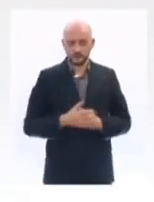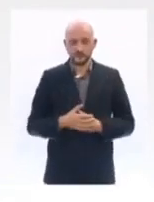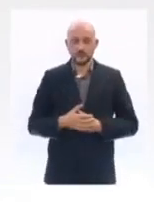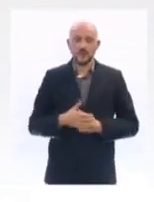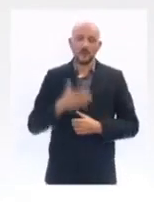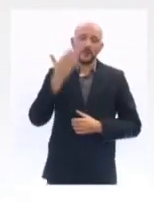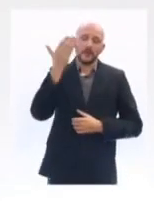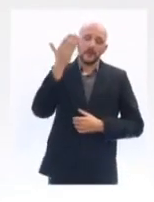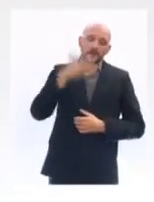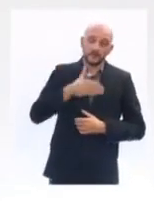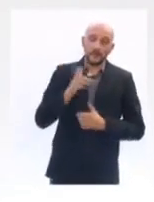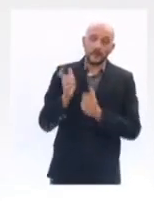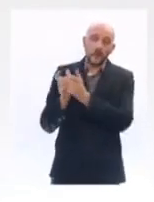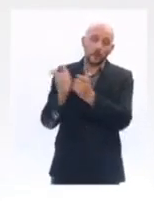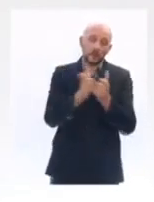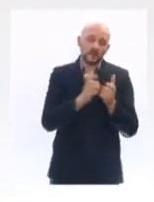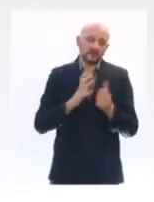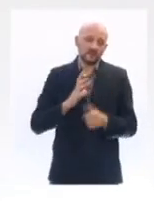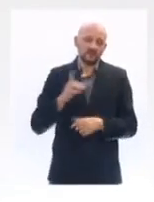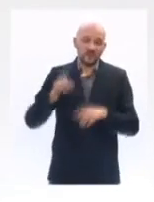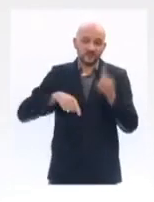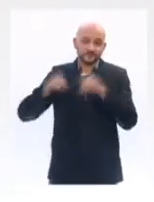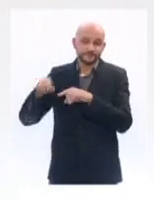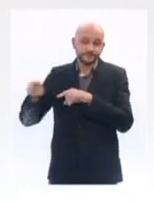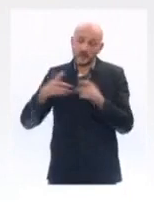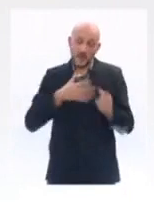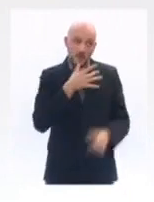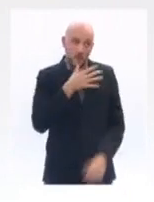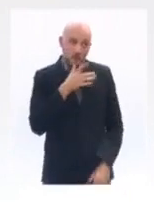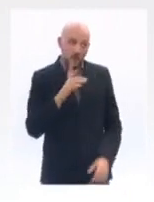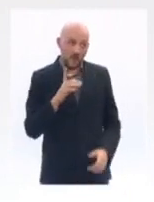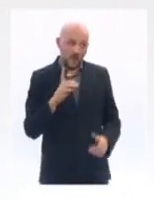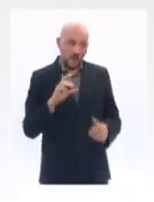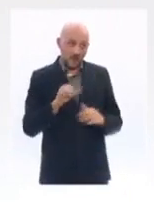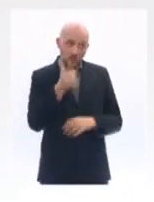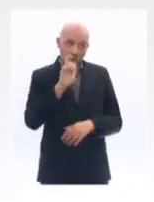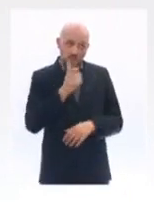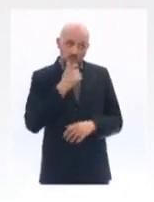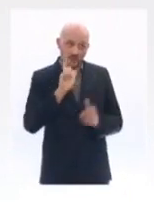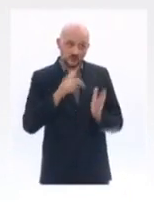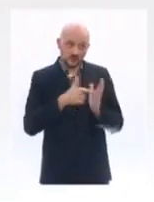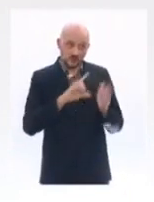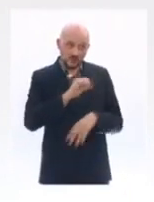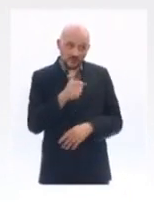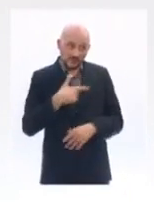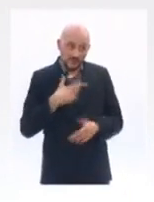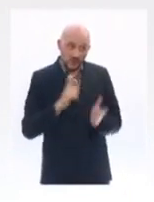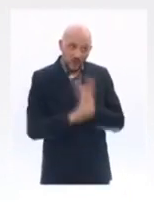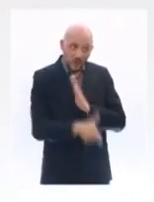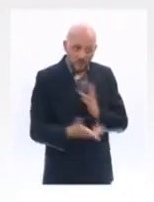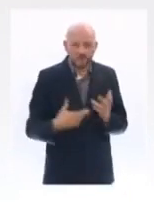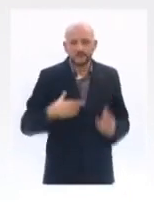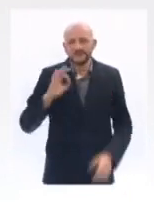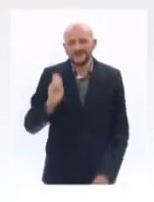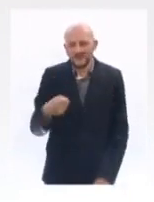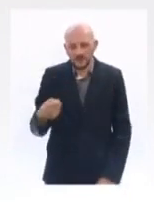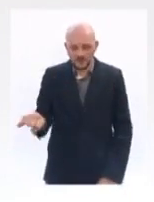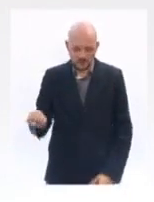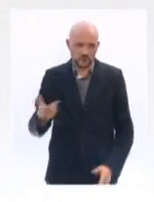supplémentaire, soit 2 années au total de différé avant de commencer le remboursement de son prêt. Concrètement,